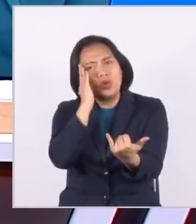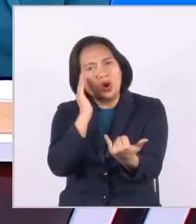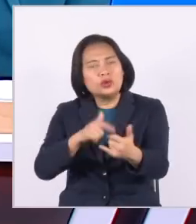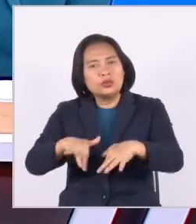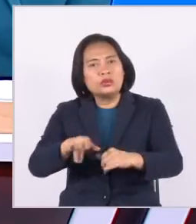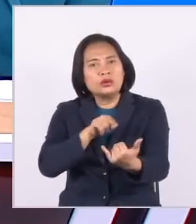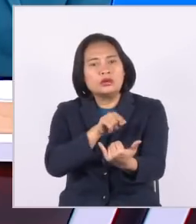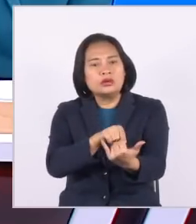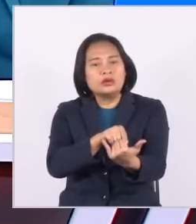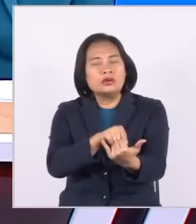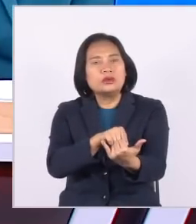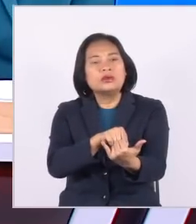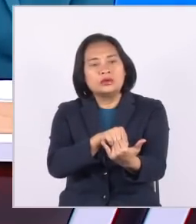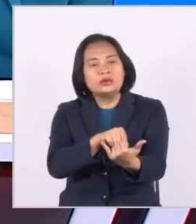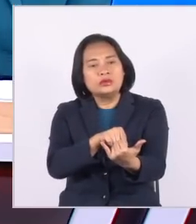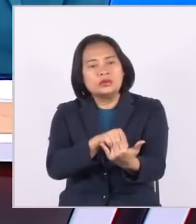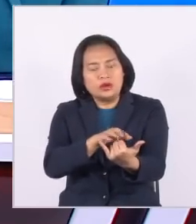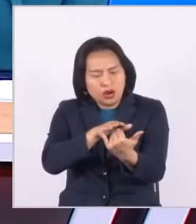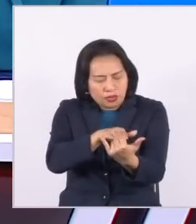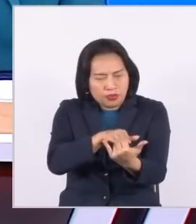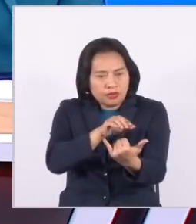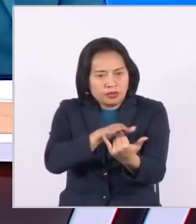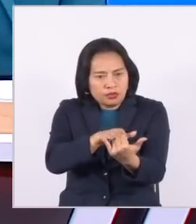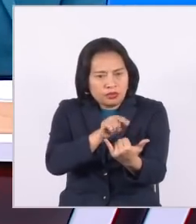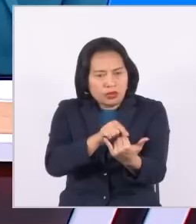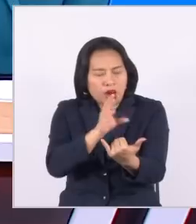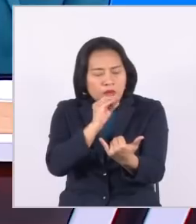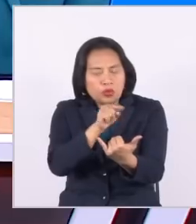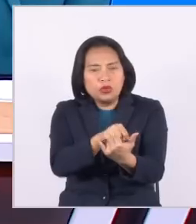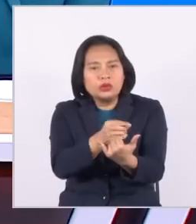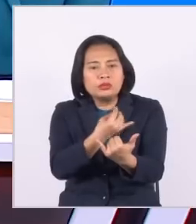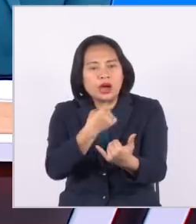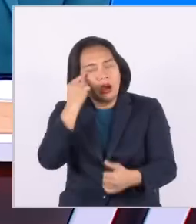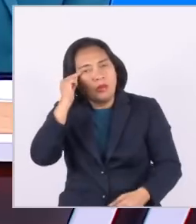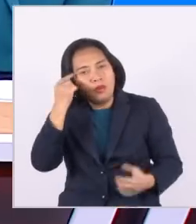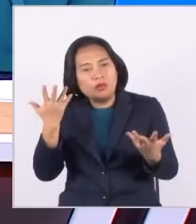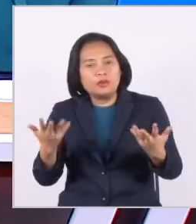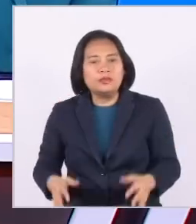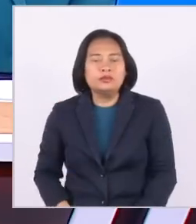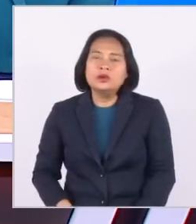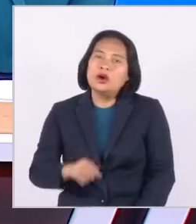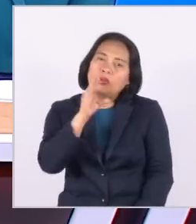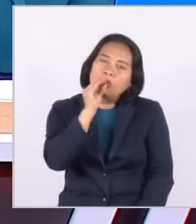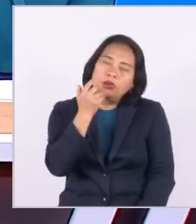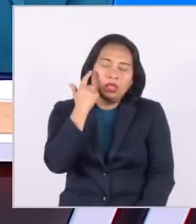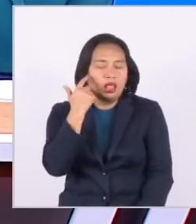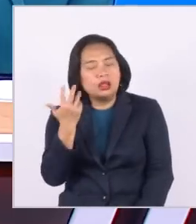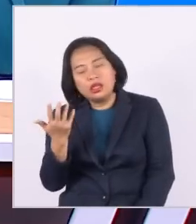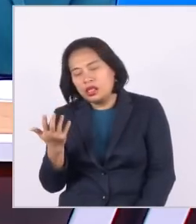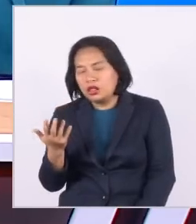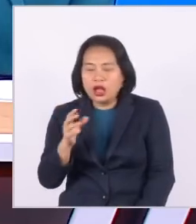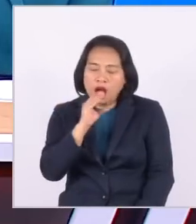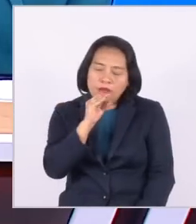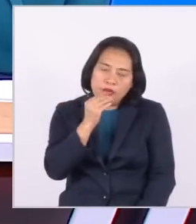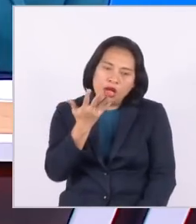ดสภาพแบบนั้นค่ะเข้าไปปลุกกลายเป็นว่าพูดไม่ค่อยจะรู้เรื่องด้วยนะคะ อ้อแอเหรออ ้อแอเลยลิ้นแข็งเลย สมอย่